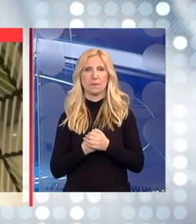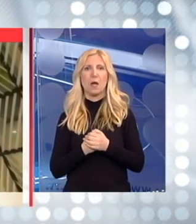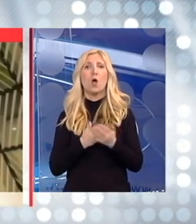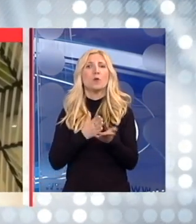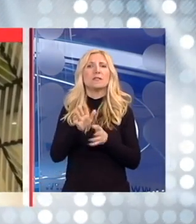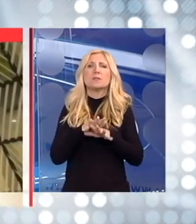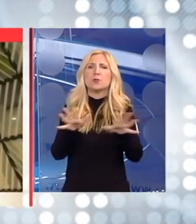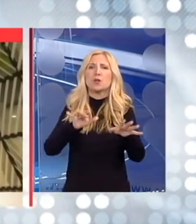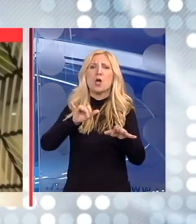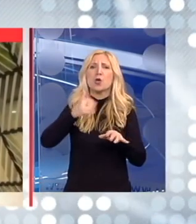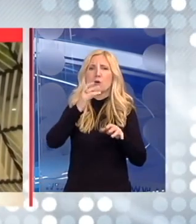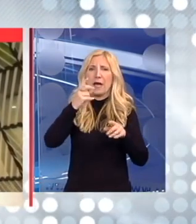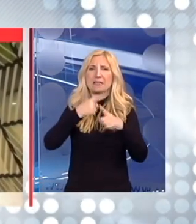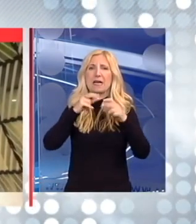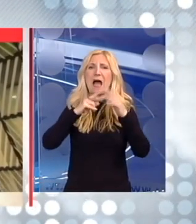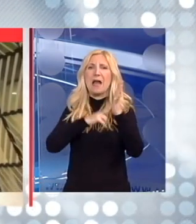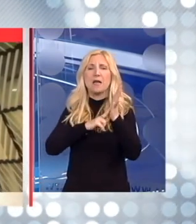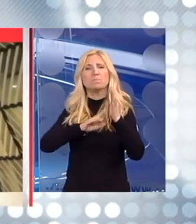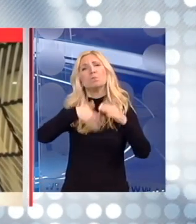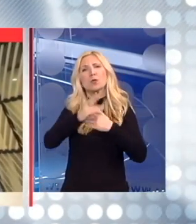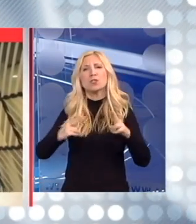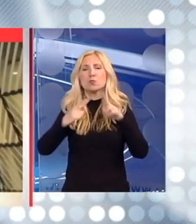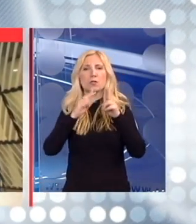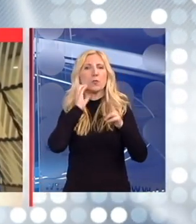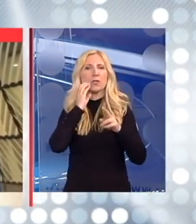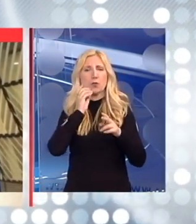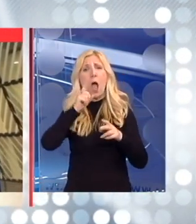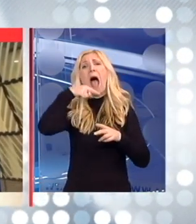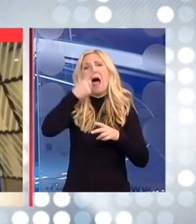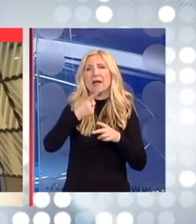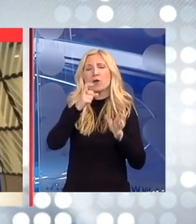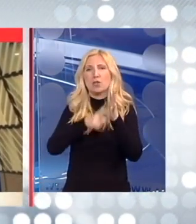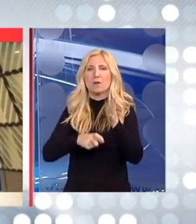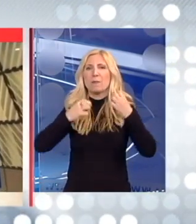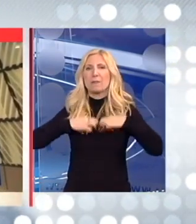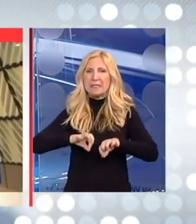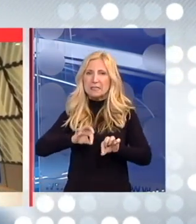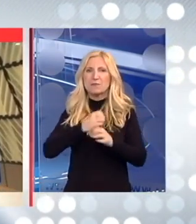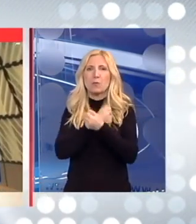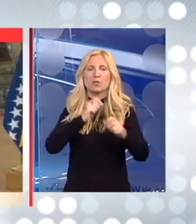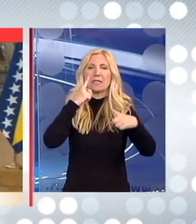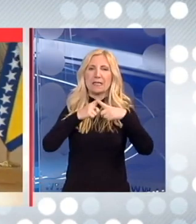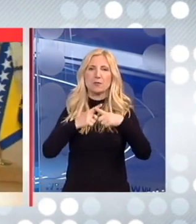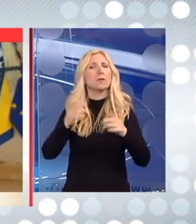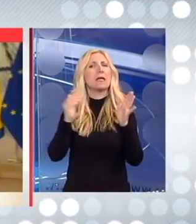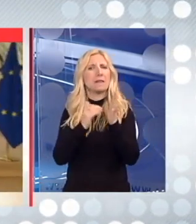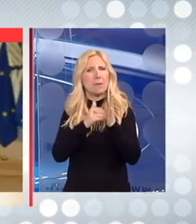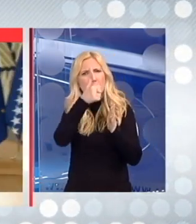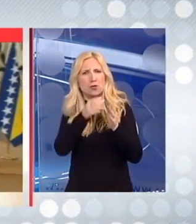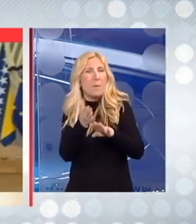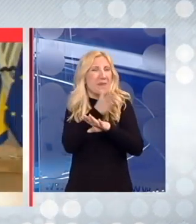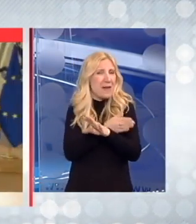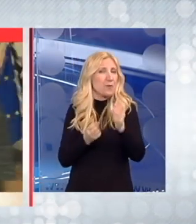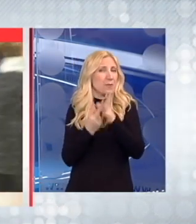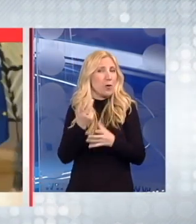Komesar za proširenje Johannes Hahn poručio je posle susreta u Briselu članovima predsjedništva Bosne i Hercegovine da treba što pre da